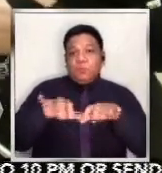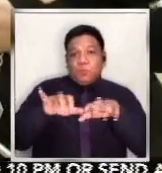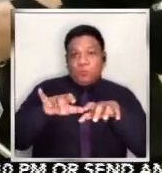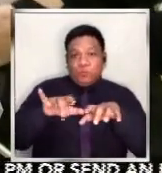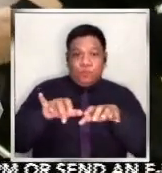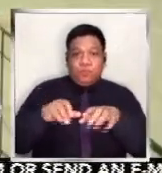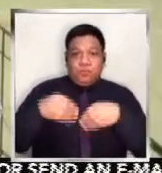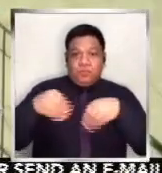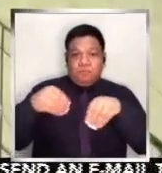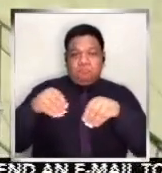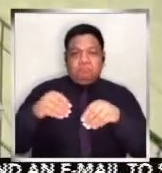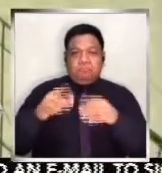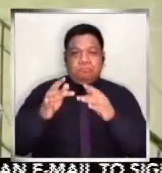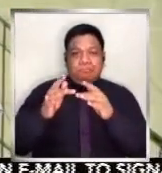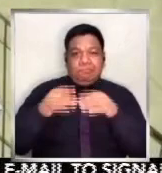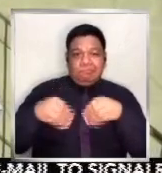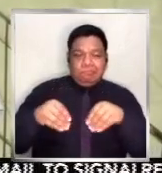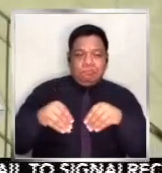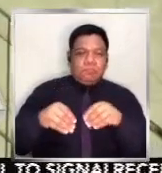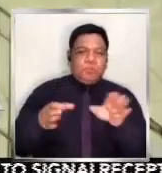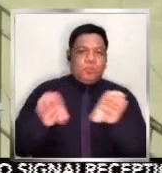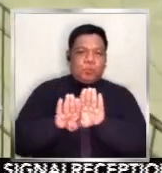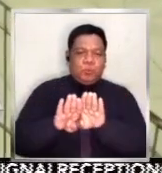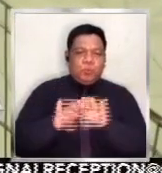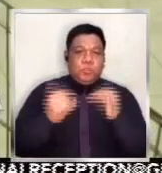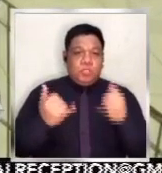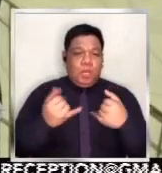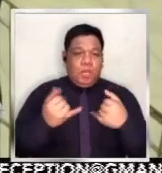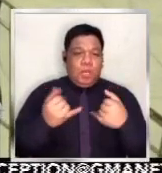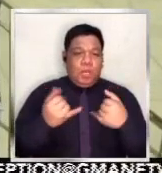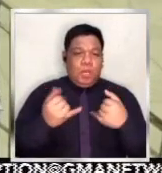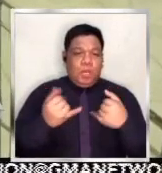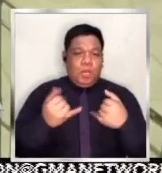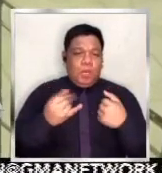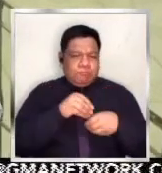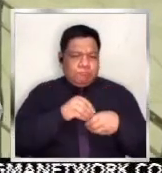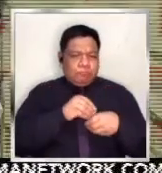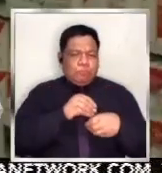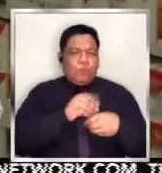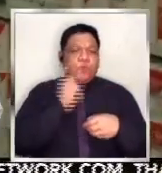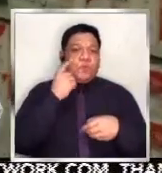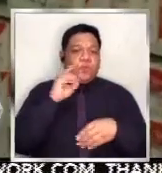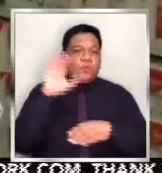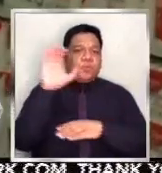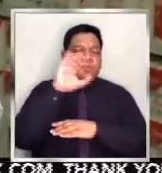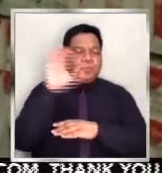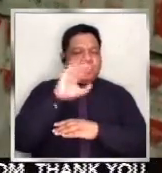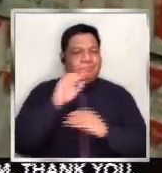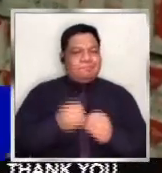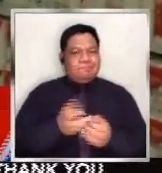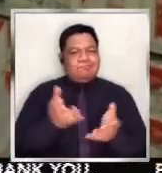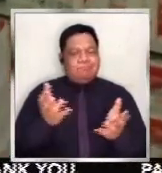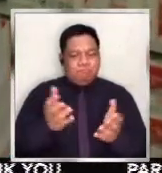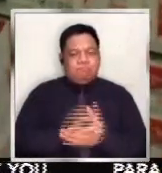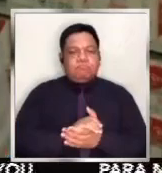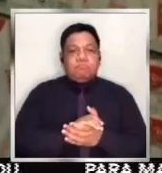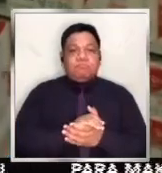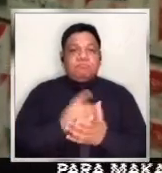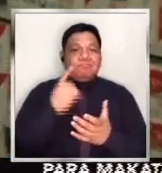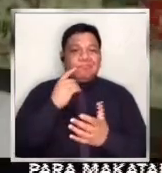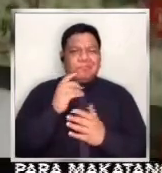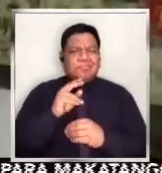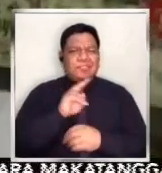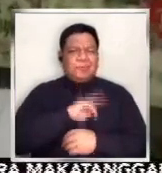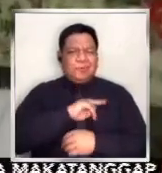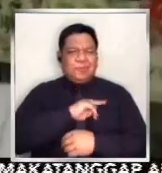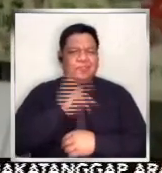Kaya ngayon pa lang, nag-iipon na siya para kahit paano'y may maihahanda sa Pasko. Come on, natural na panghanda ng mga Pilipino talaga yan